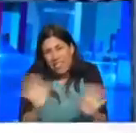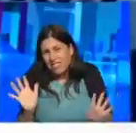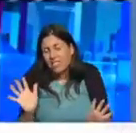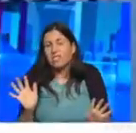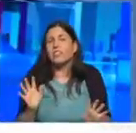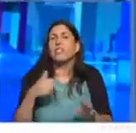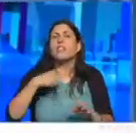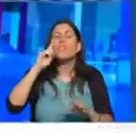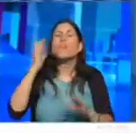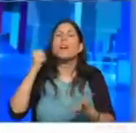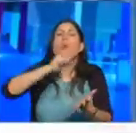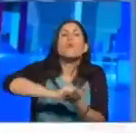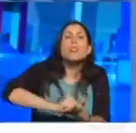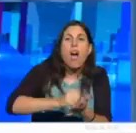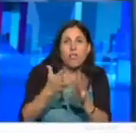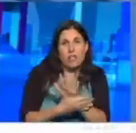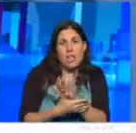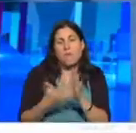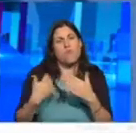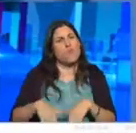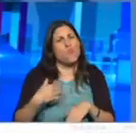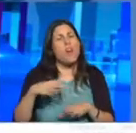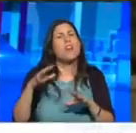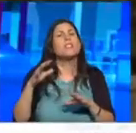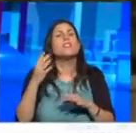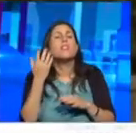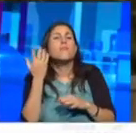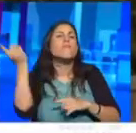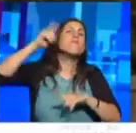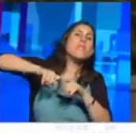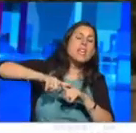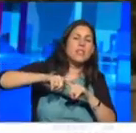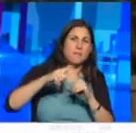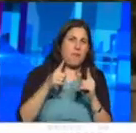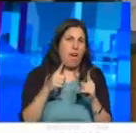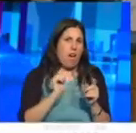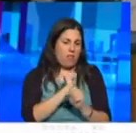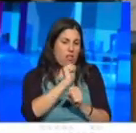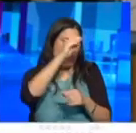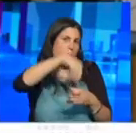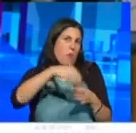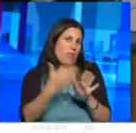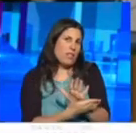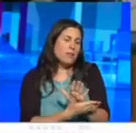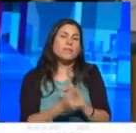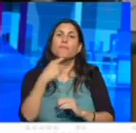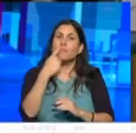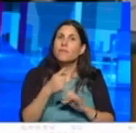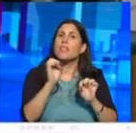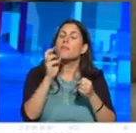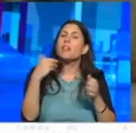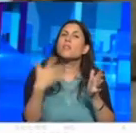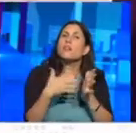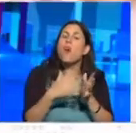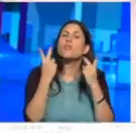שהושקע בתיקים האלה הוא כבר בעשרות אם לא מאות מונים יותר גדול מאשר הטענות בתוכן. זאת אומרת, אם יש לי פה ביקורת,